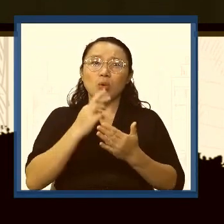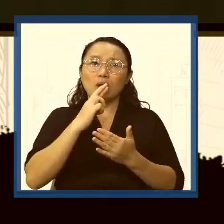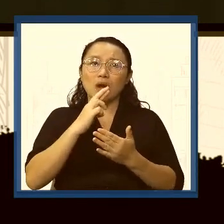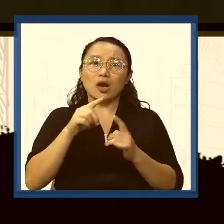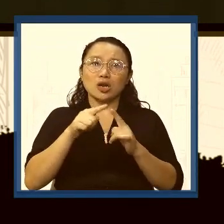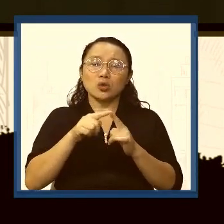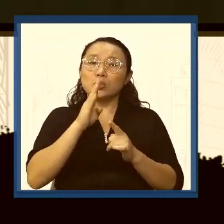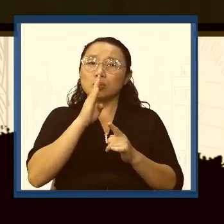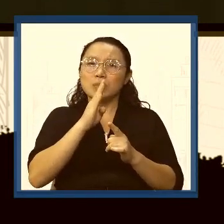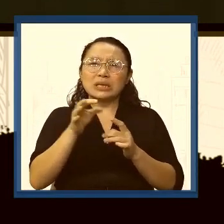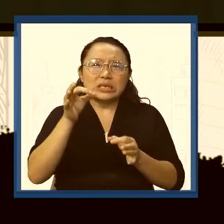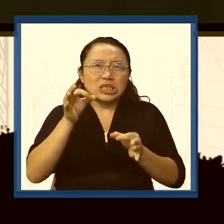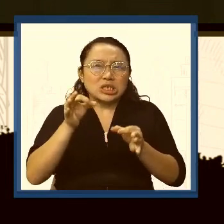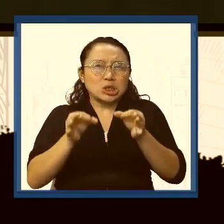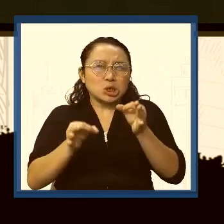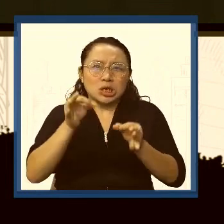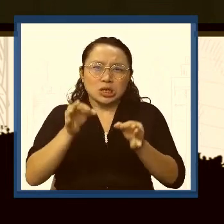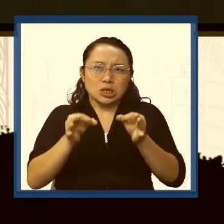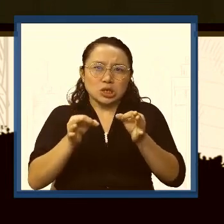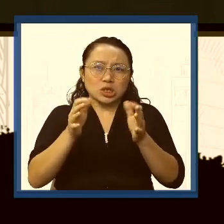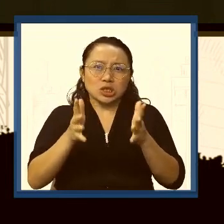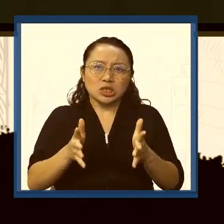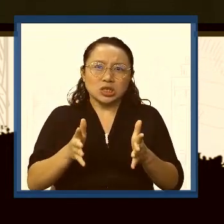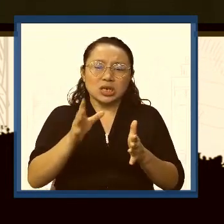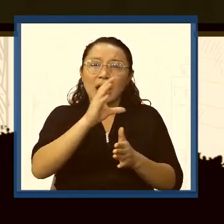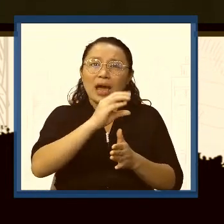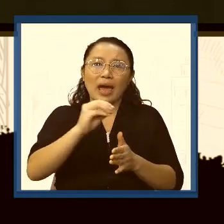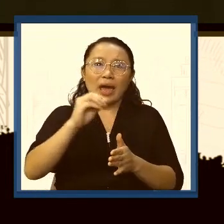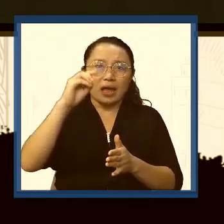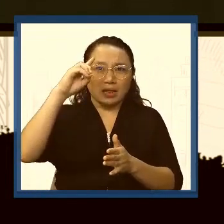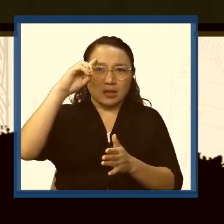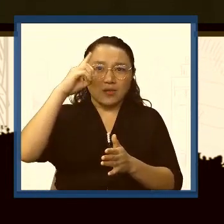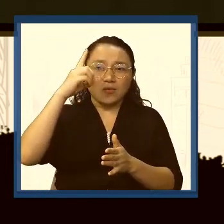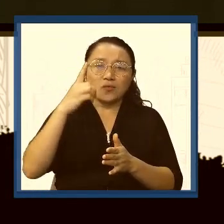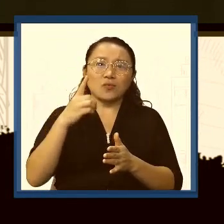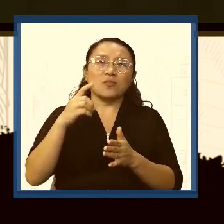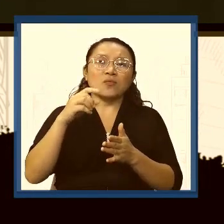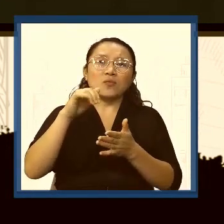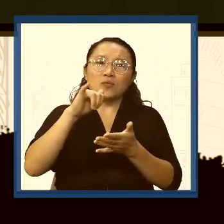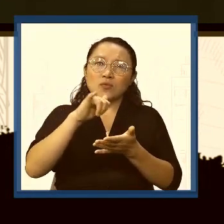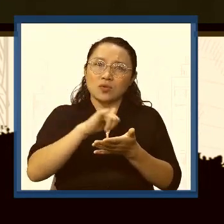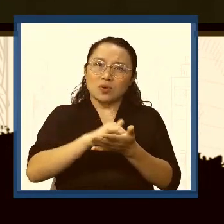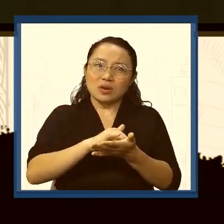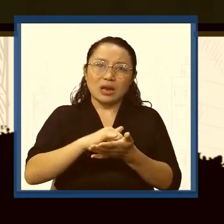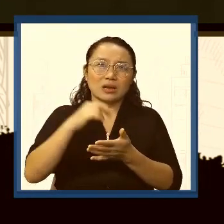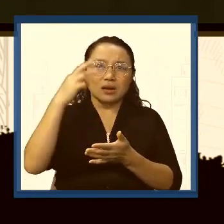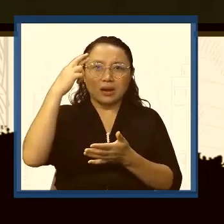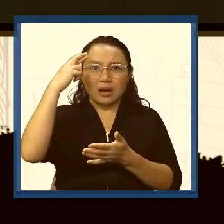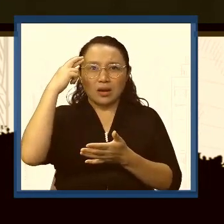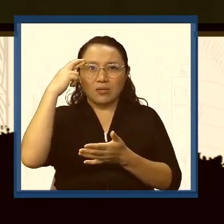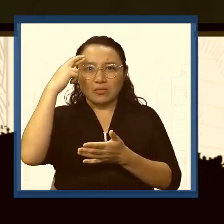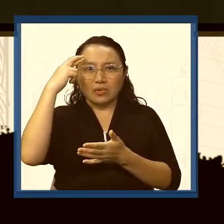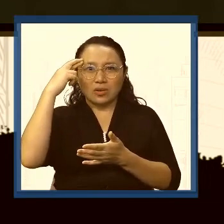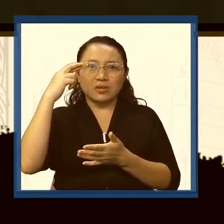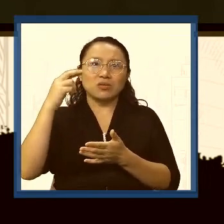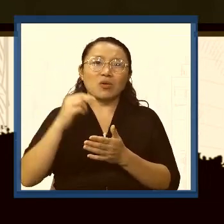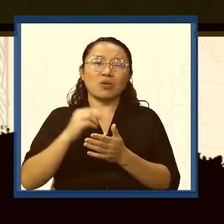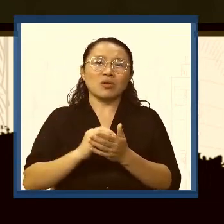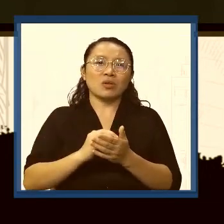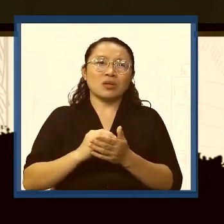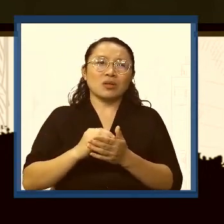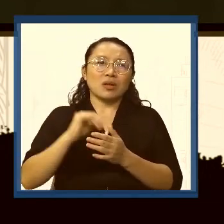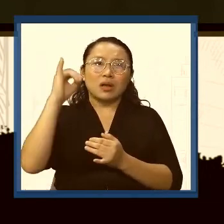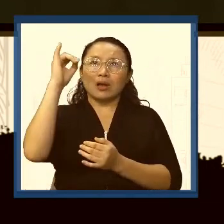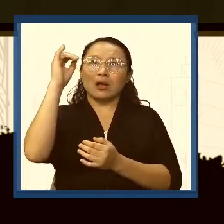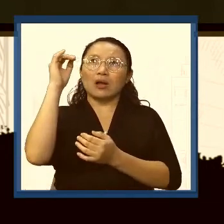ni Santiago, so speak ye and so do as they that shall be judged by the law of liberty. Hukman ka pinagini